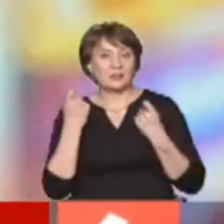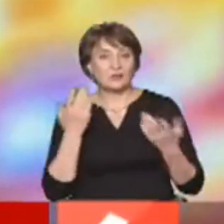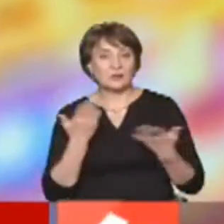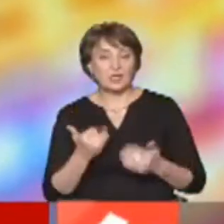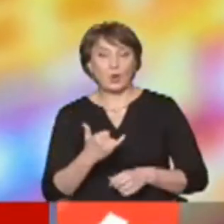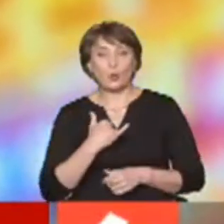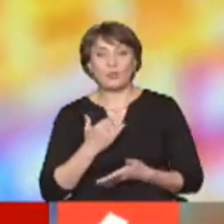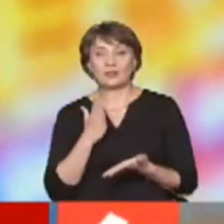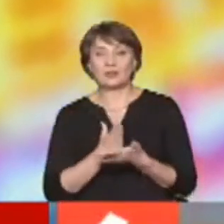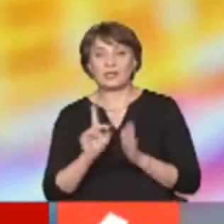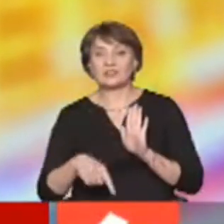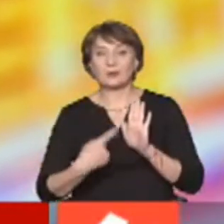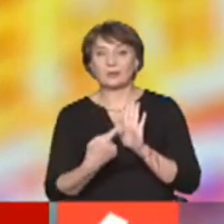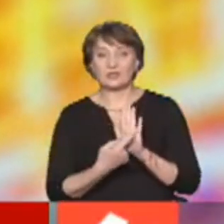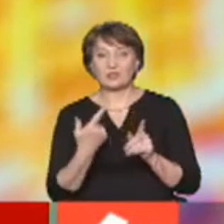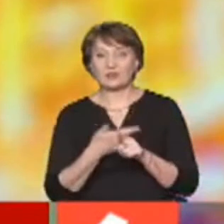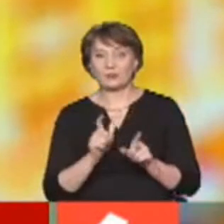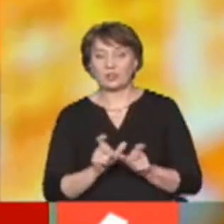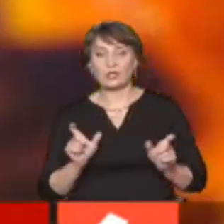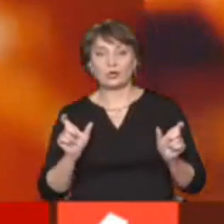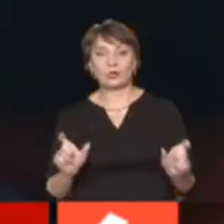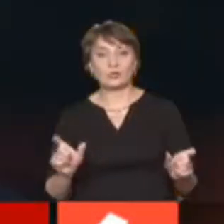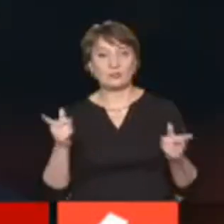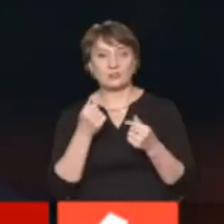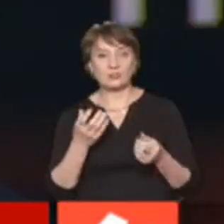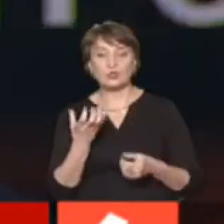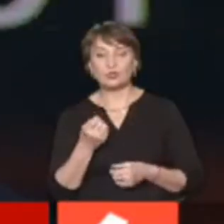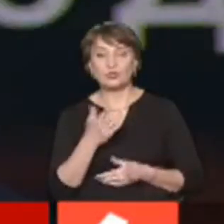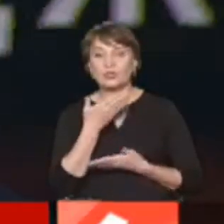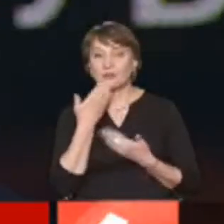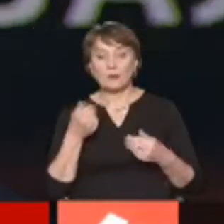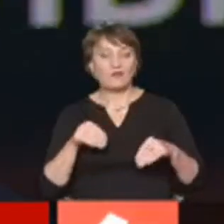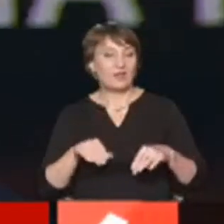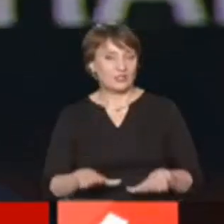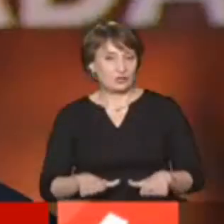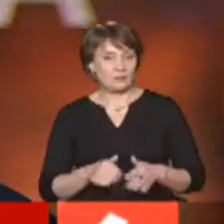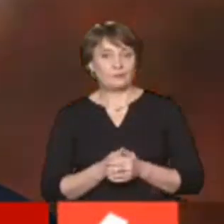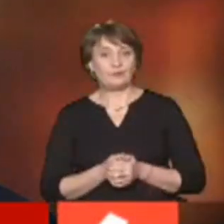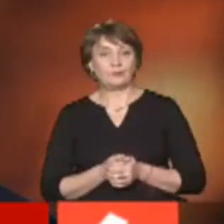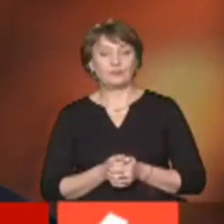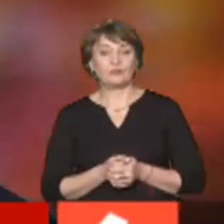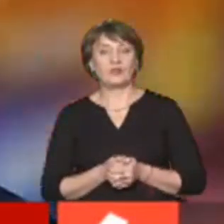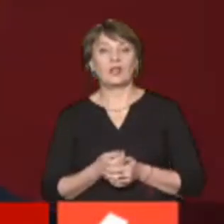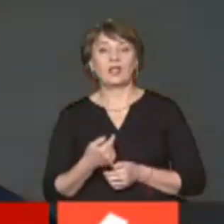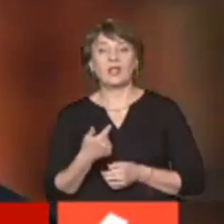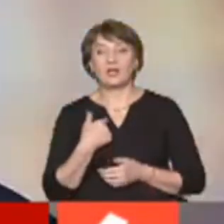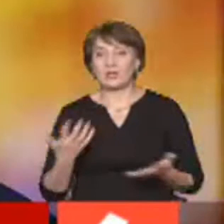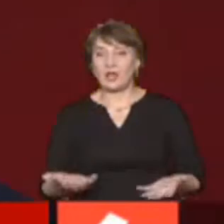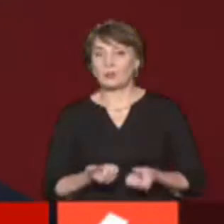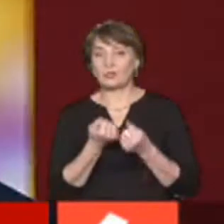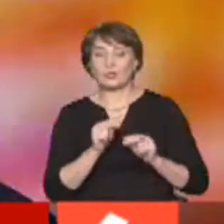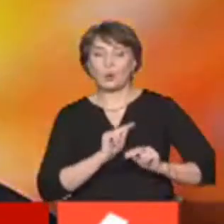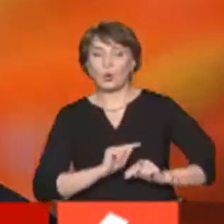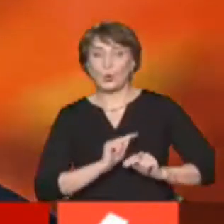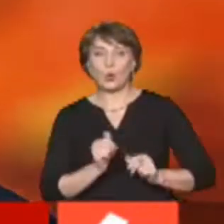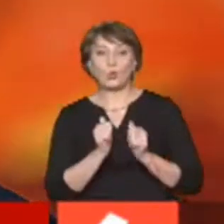є, питання щодо цих локацій озвучених, воно не є вирішеним. І я підтримую